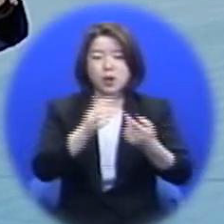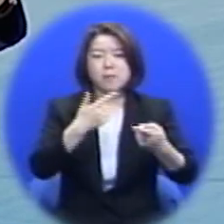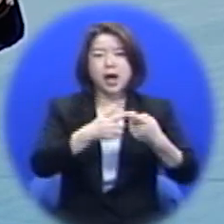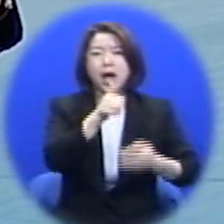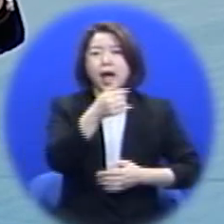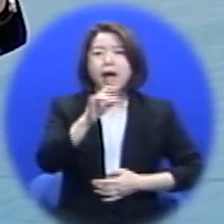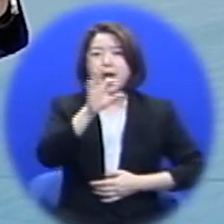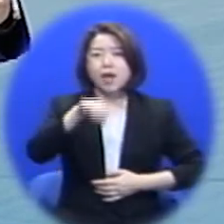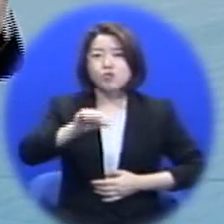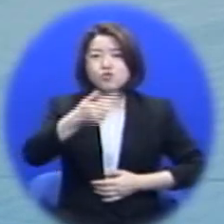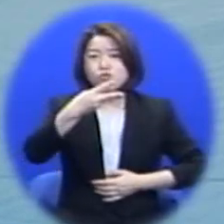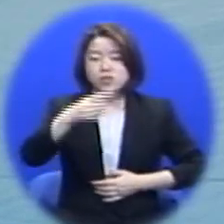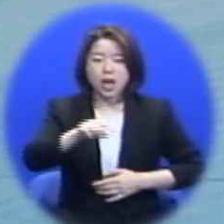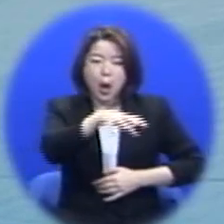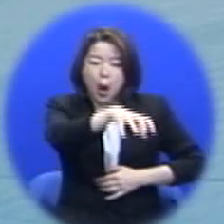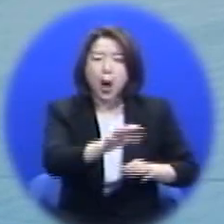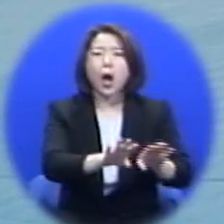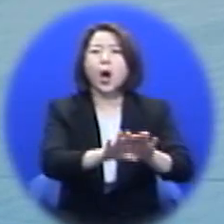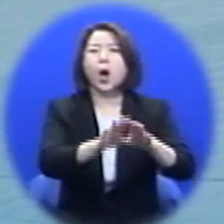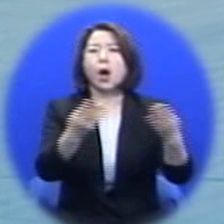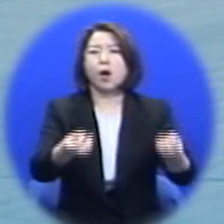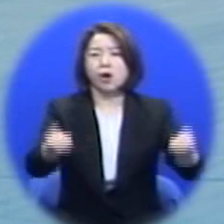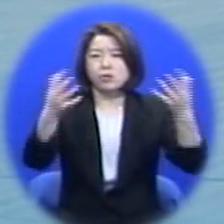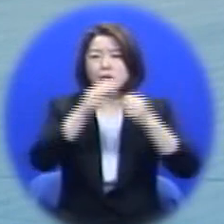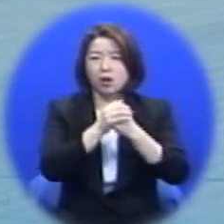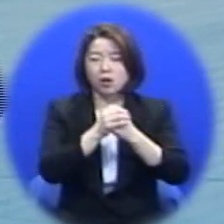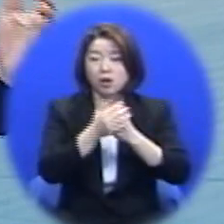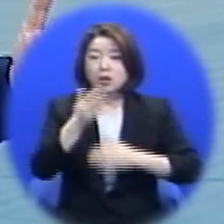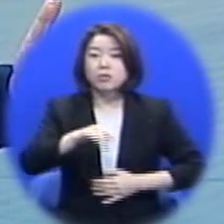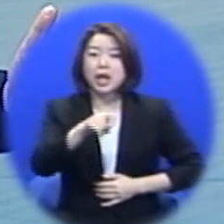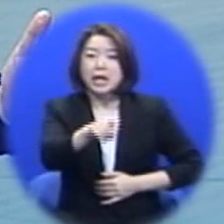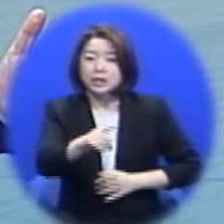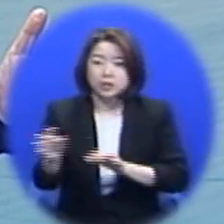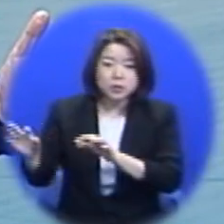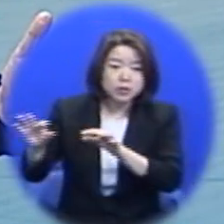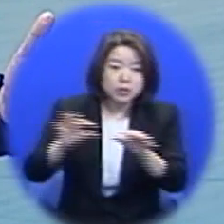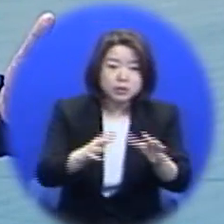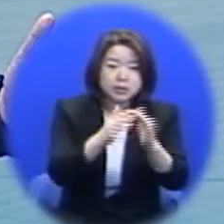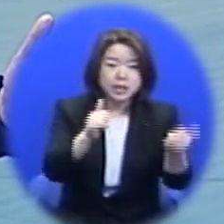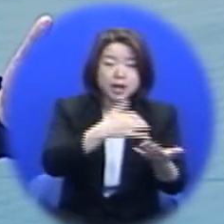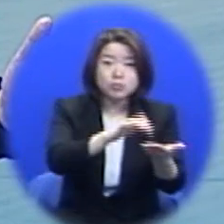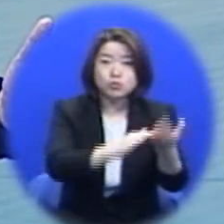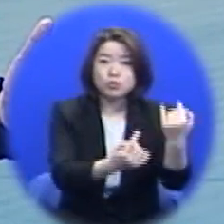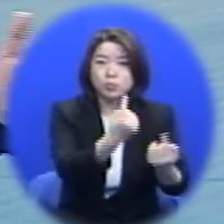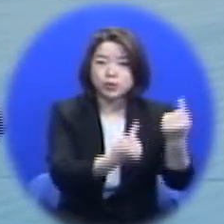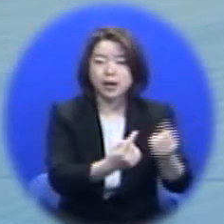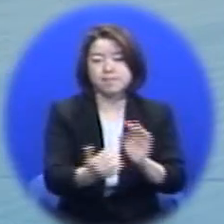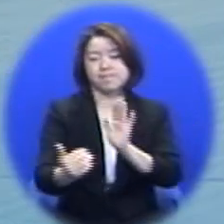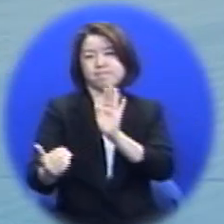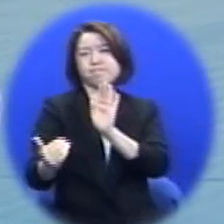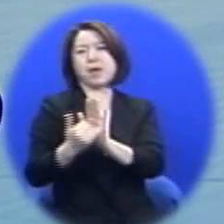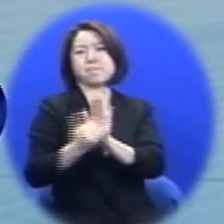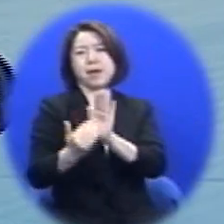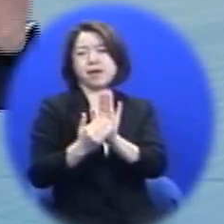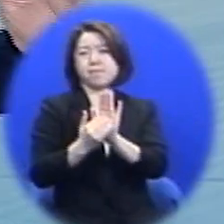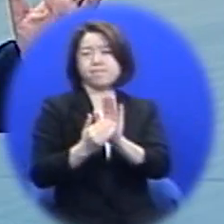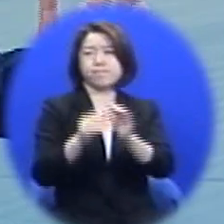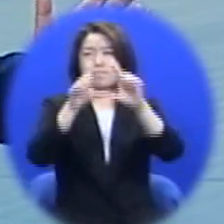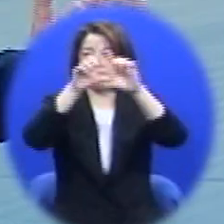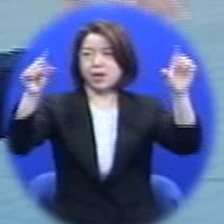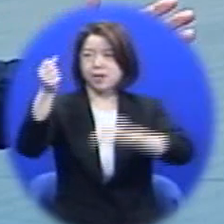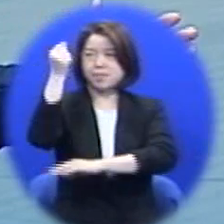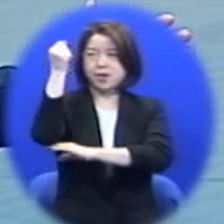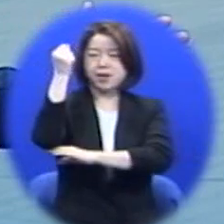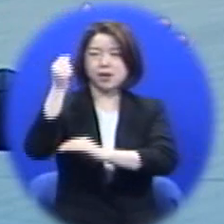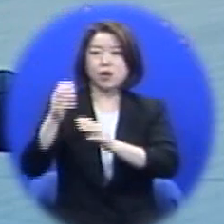참여한 사람들보다 반대 피켓을 들고 서 있는 사람이 몇 배나 많았다는 것입니다. 그 중에 반